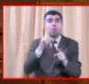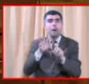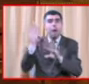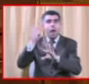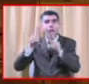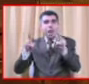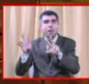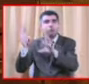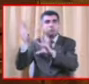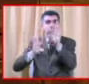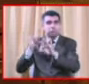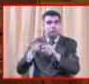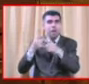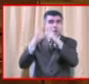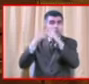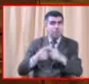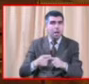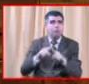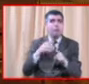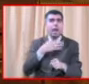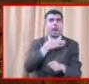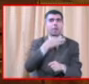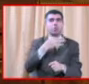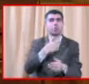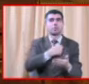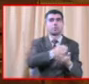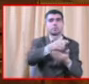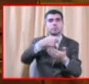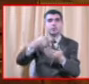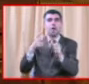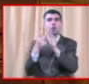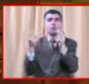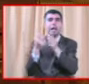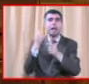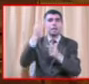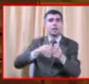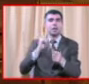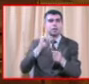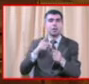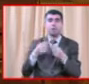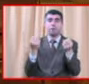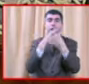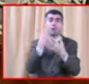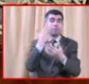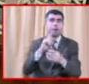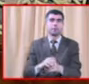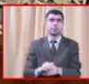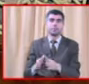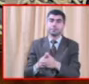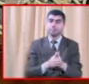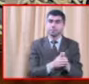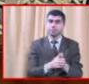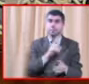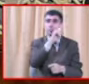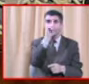ثم عندها خطاب ديال تعطي هدايا ماليه لبعض القطاعات وبعض الشركات بشكل غريب. وشكرا. شكرا. هل هناك من تعقيب